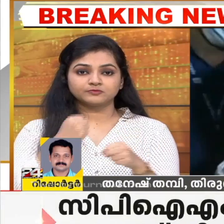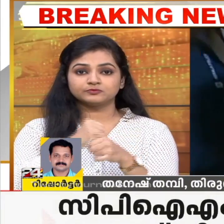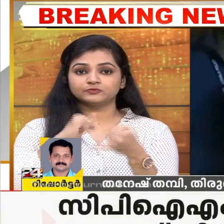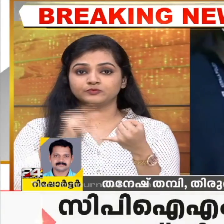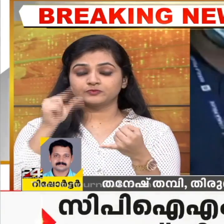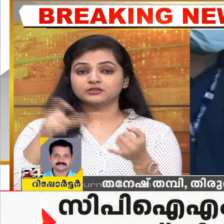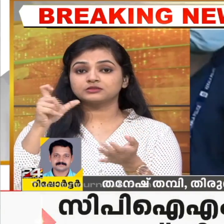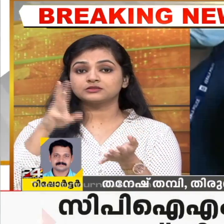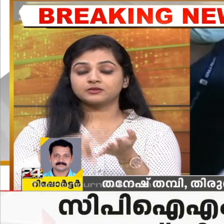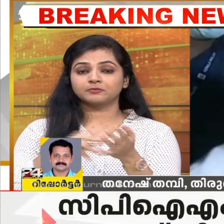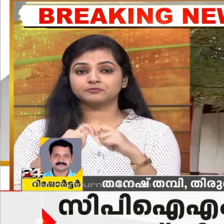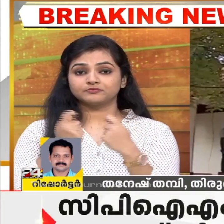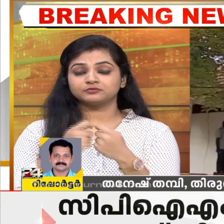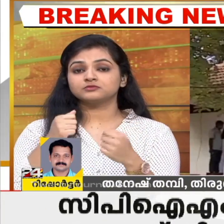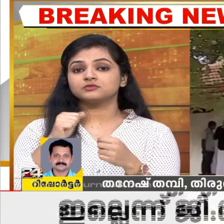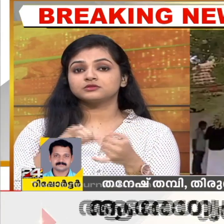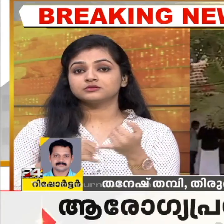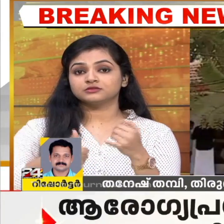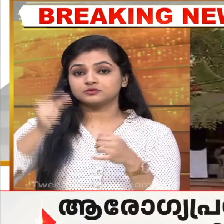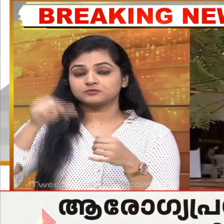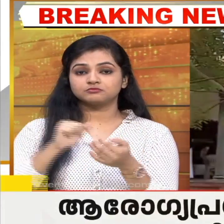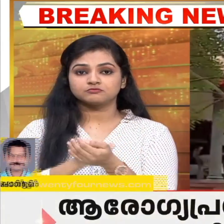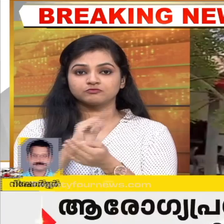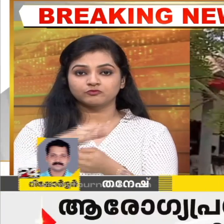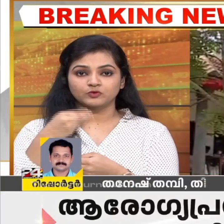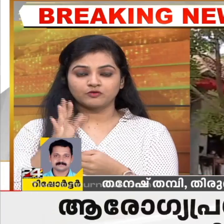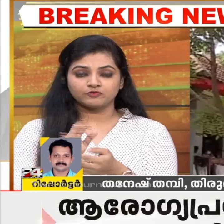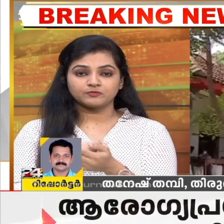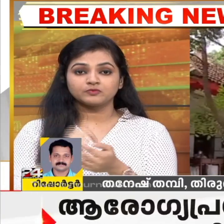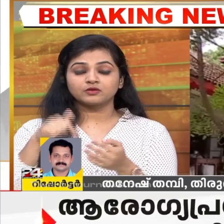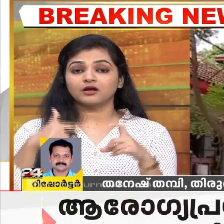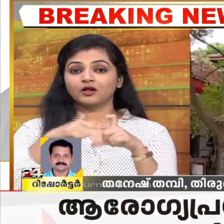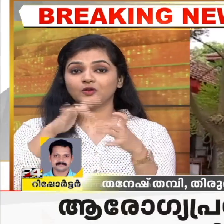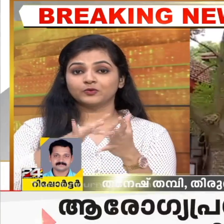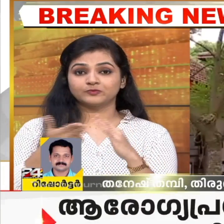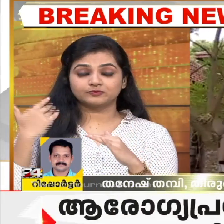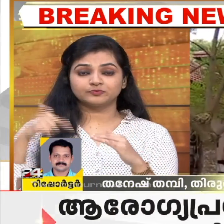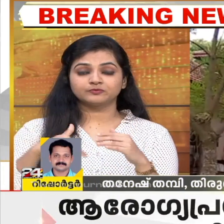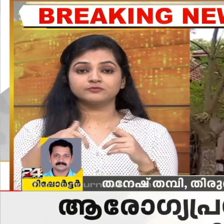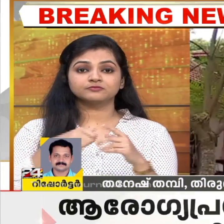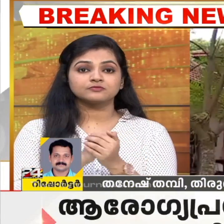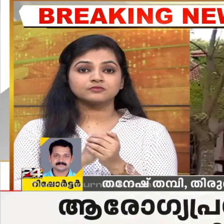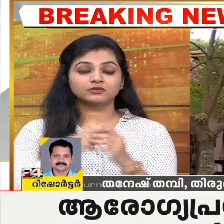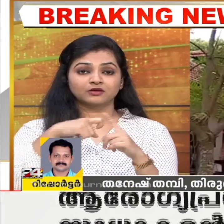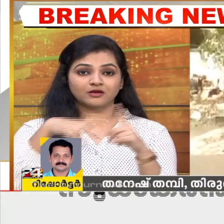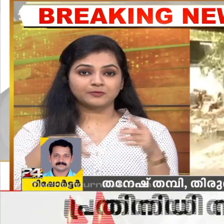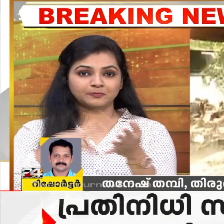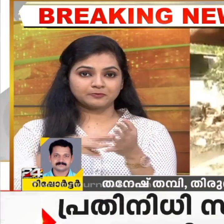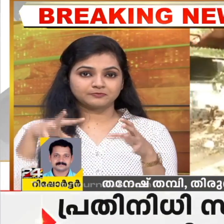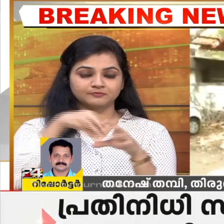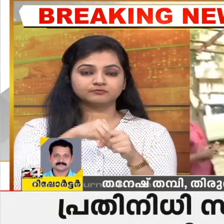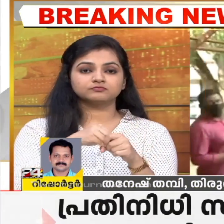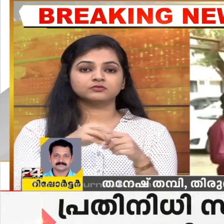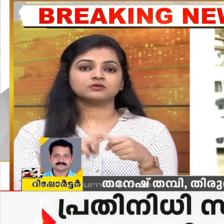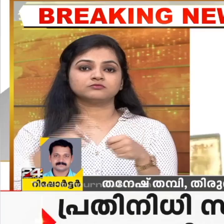മുഖ്യമന്ത്രിക്കും പാർട്ടി സംസ്ഥാന സെക്രട്ടറിക്കും കത്ത് നൽകിയിരുന്നു. ഇതിന്റെ അടിസ്ഥാനത്തിലാണ് അദ്ദേഹത്തെ എറണാകുളത്ത് നടന്ന സംസ്ഥാന സമ്മേളനം സംസ്ഥാന സമിതിയിൽ നിന്ന് ഒഴിവാക്കിയത്.